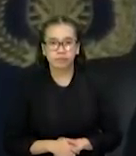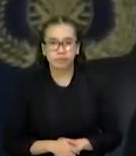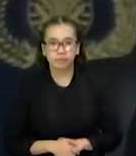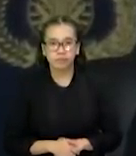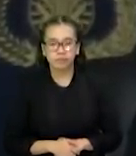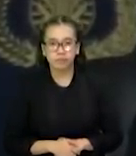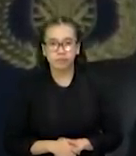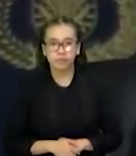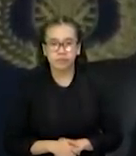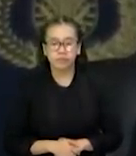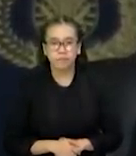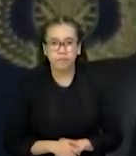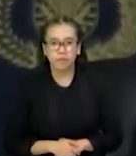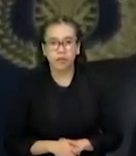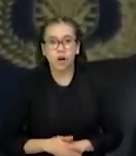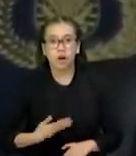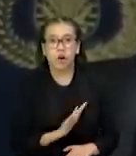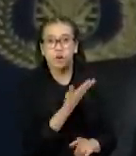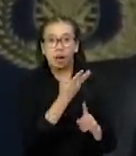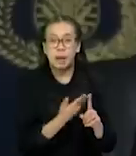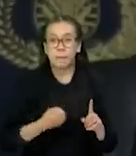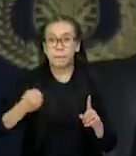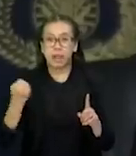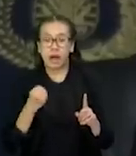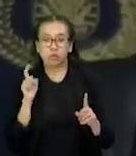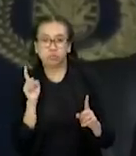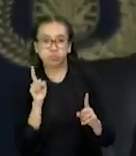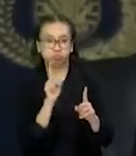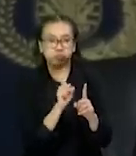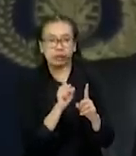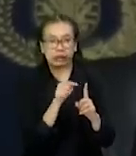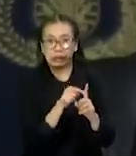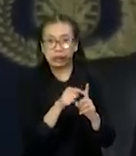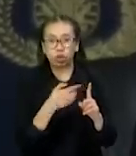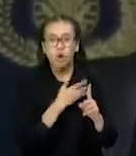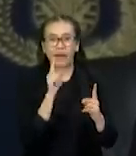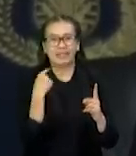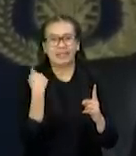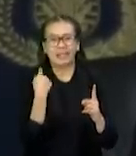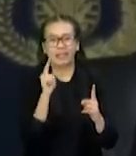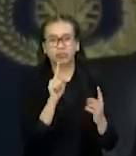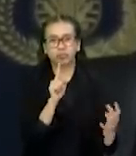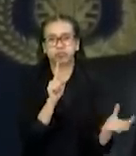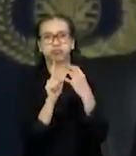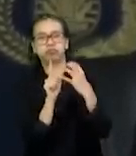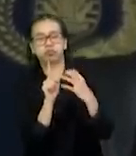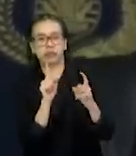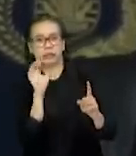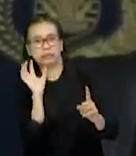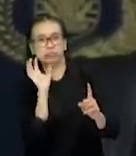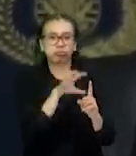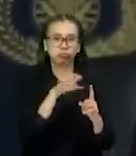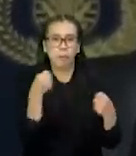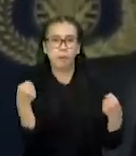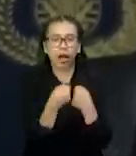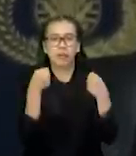tindakan kekerasan yang dilakukan korban terhadap tersangka udah berapa kali, ini nanti kita dalami dalam pemeriksaan,